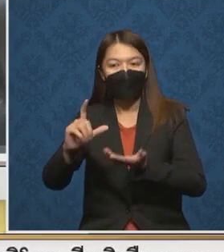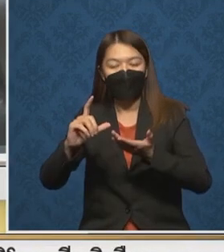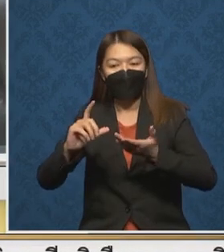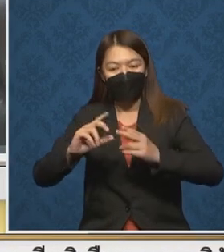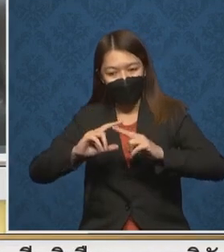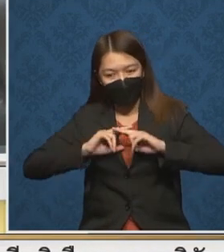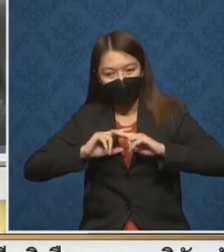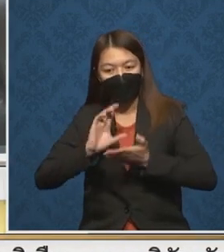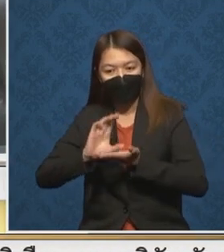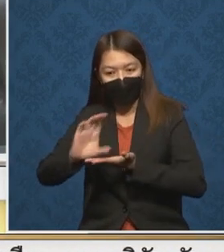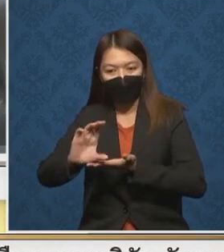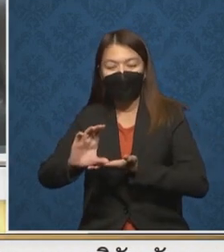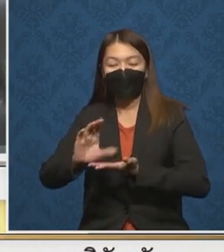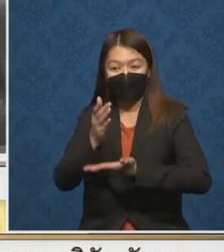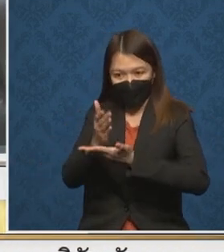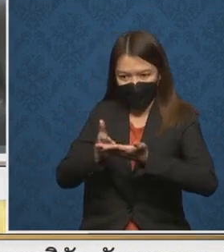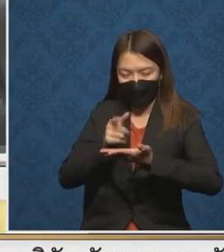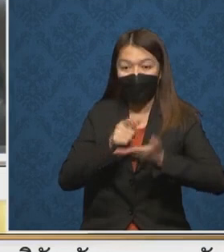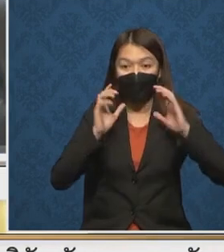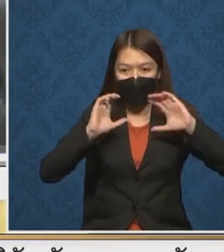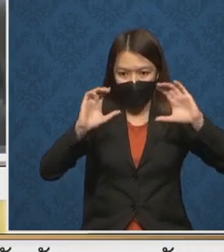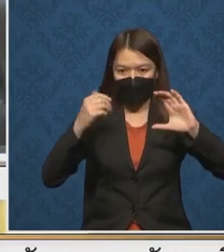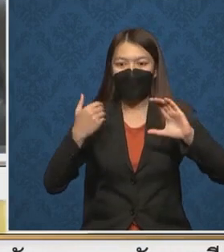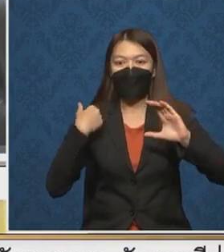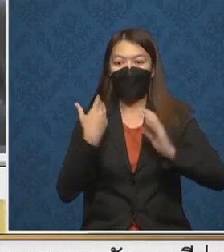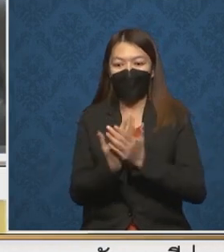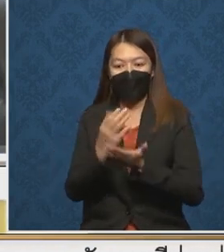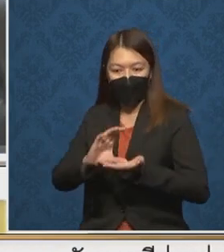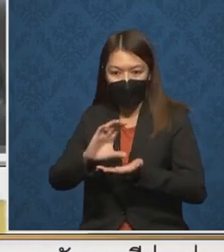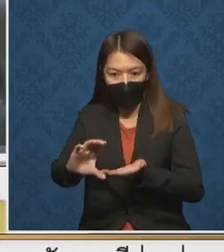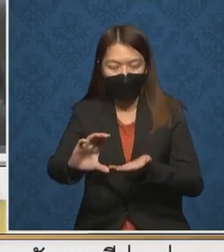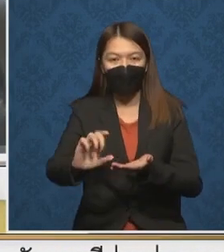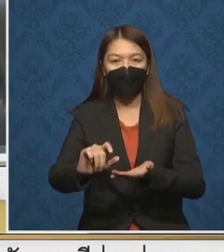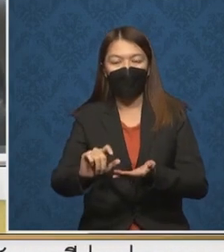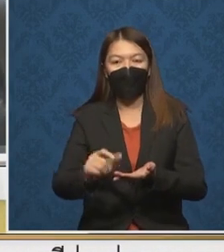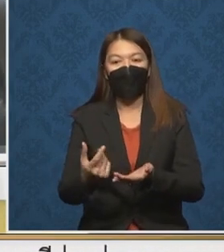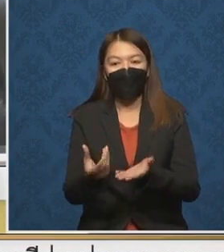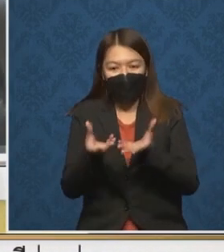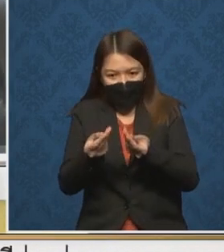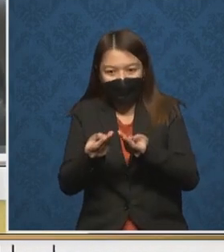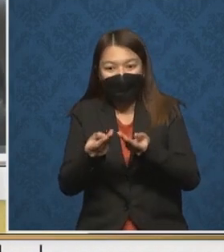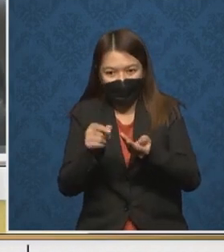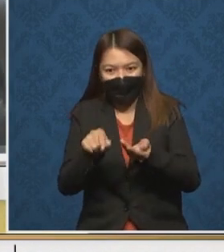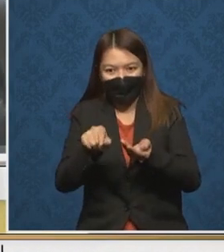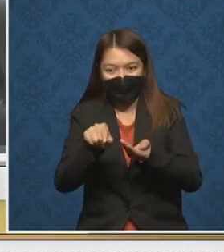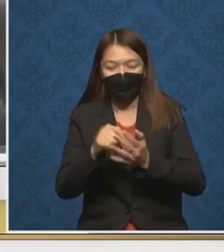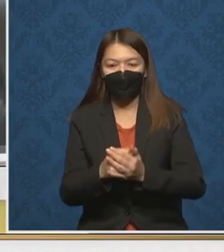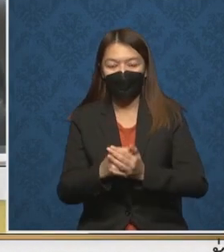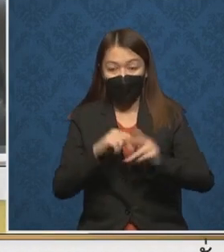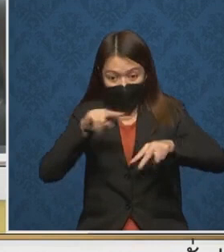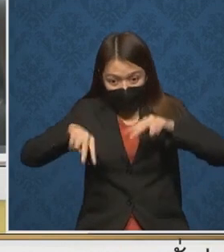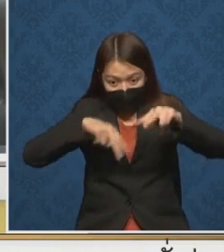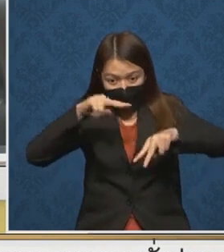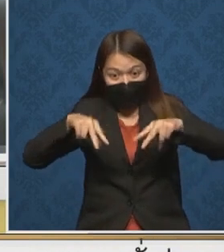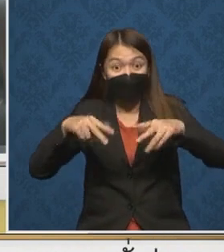างบประมาณไปลงทุนส่นหนึ่งทำไมผลประโชนคือที่ดินได้มีการสำรวจหอยัว่